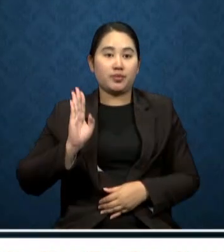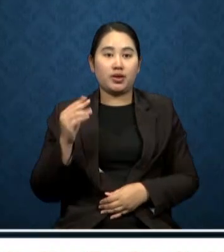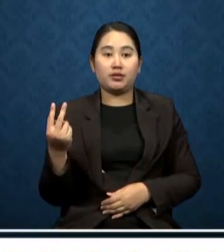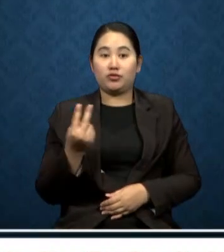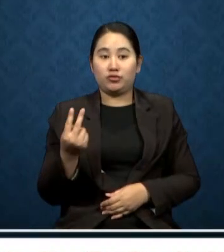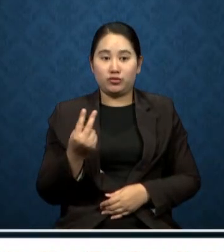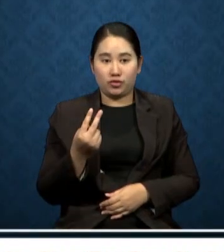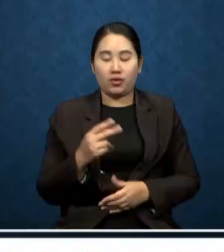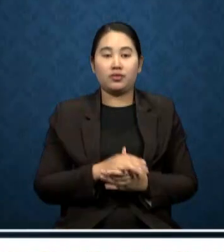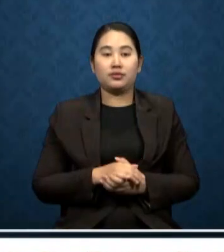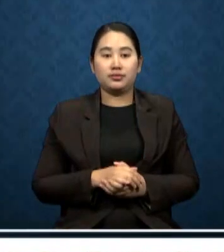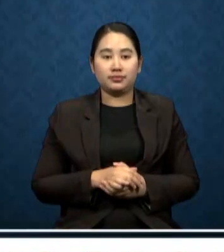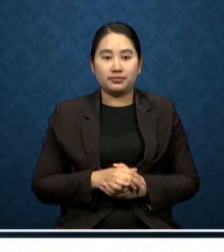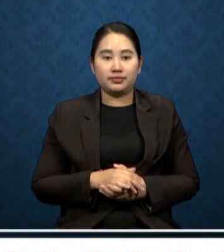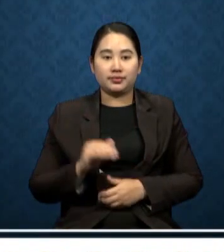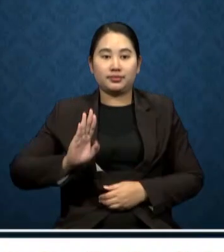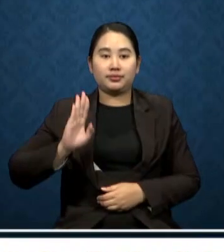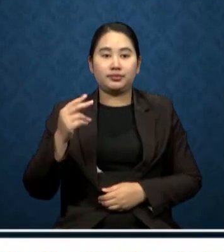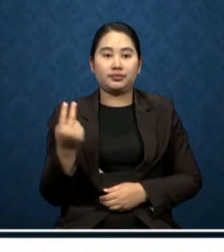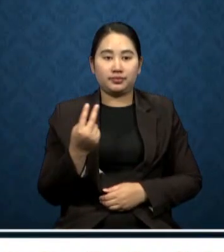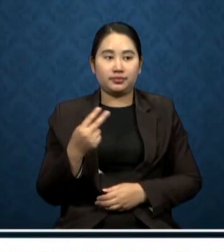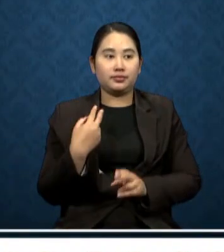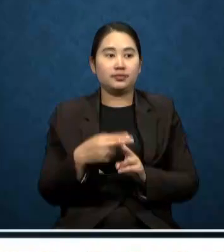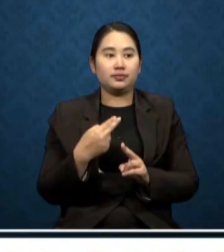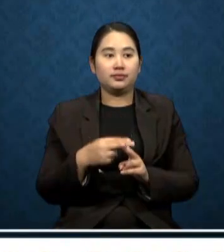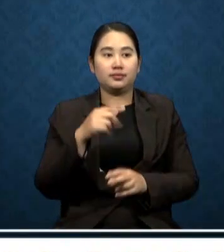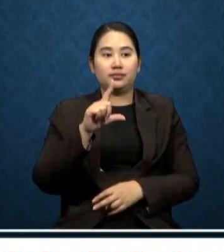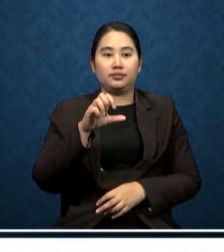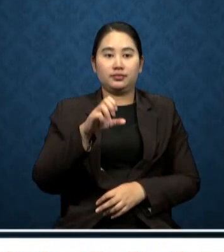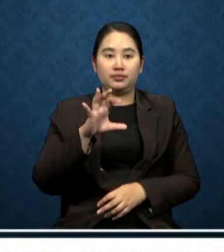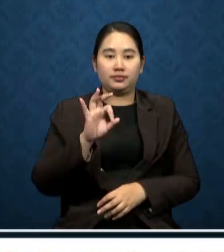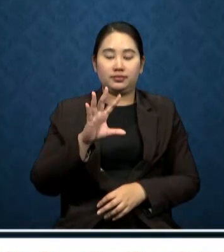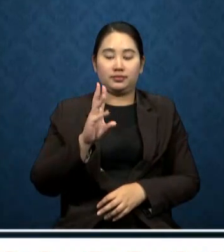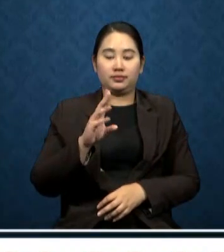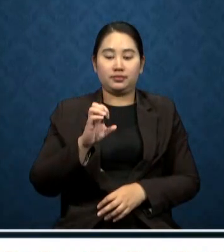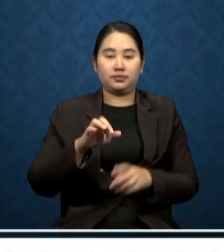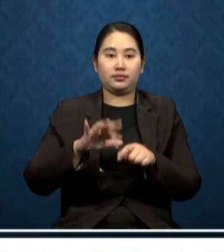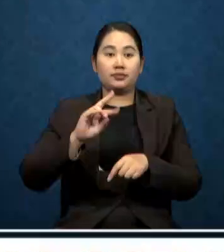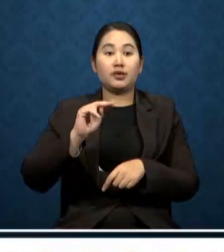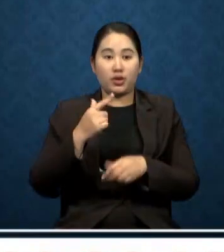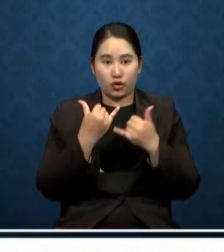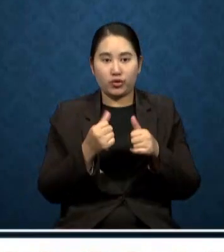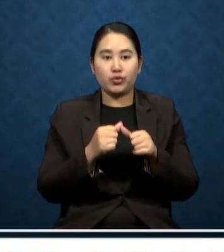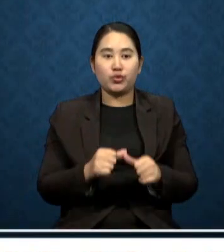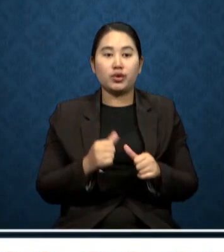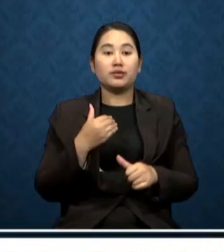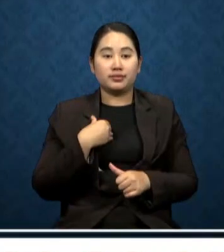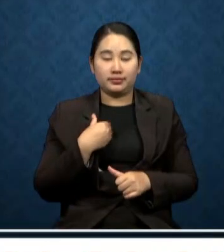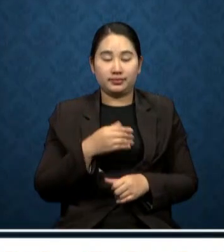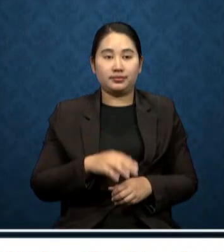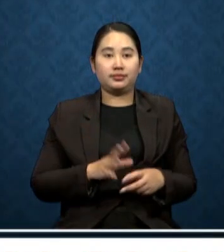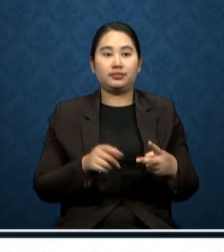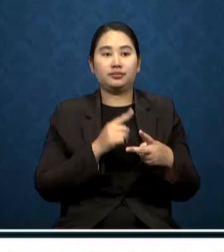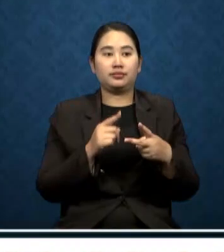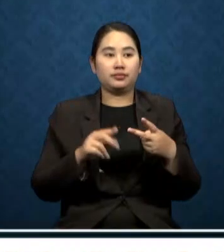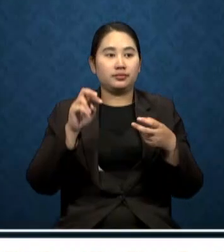ทชน์ท่ศธิกล้วแล้วมี p.s. living วิศาคิดภาสัคม ก็มา เมื่เช้วนย ตอนนก็ยงอยู่นะครับประสัต Aaut